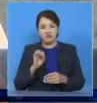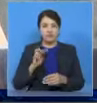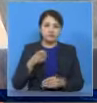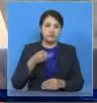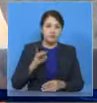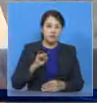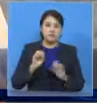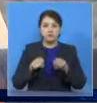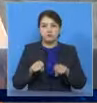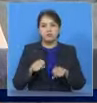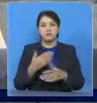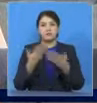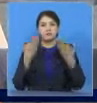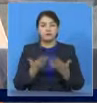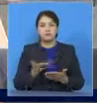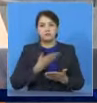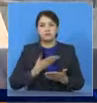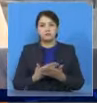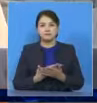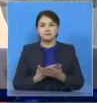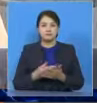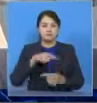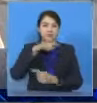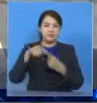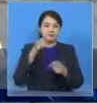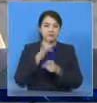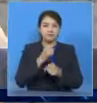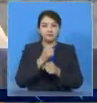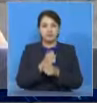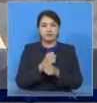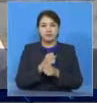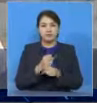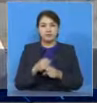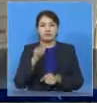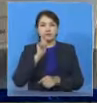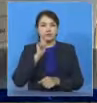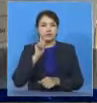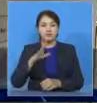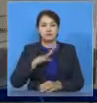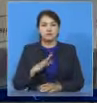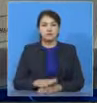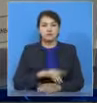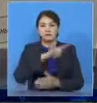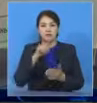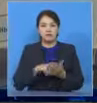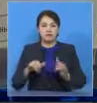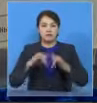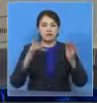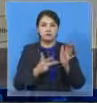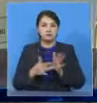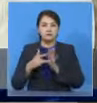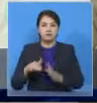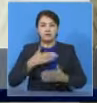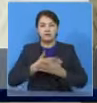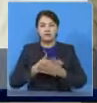здесь устраивать. Сейчас вот мы с местным предпринимателем прорабатываем тоже, чтобы условия создавали. Отметим, в вопросах развития туризма активно